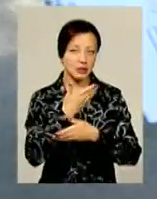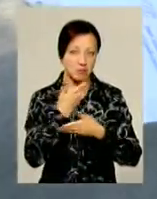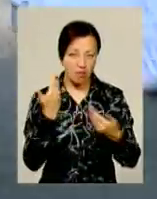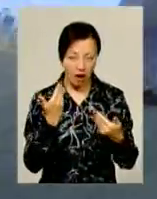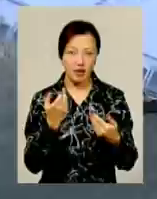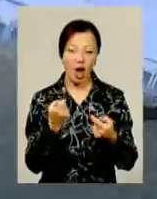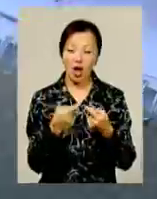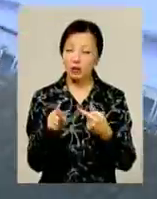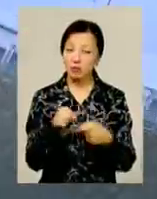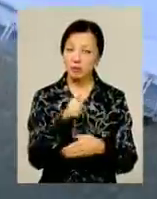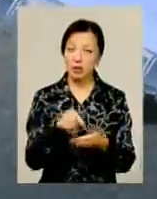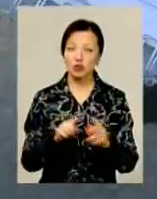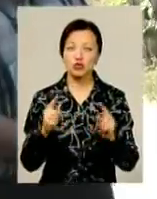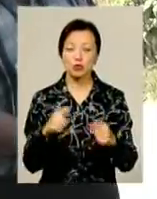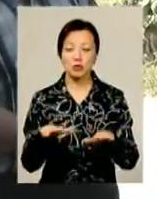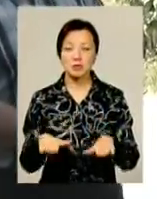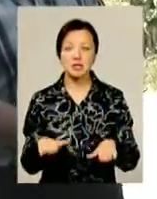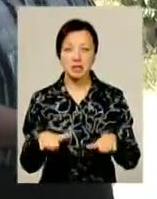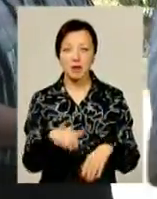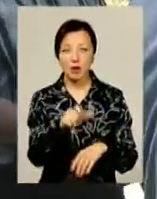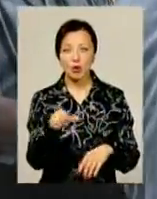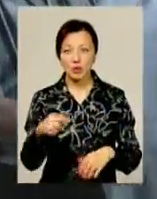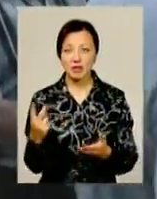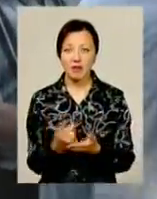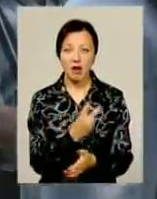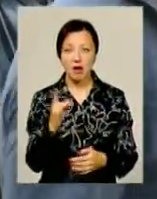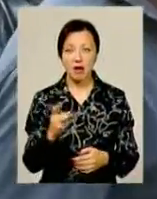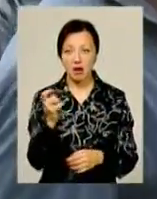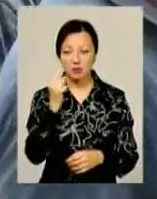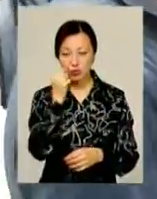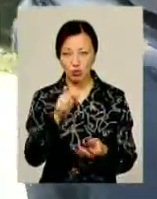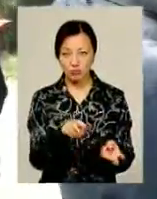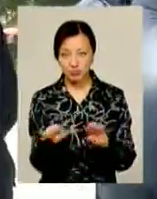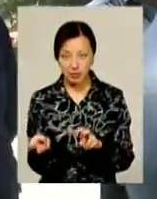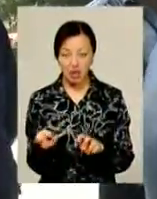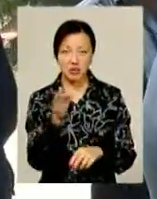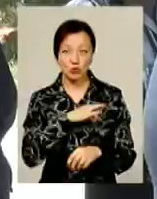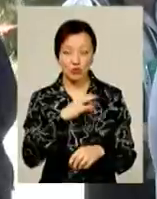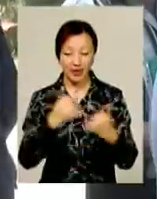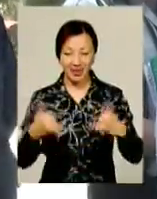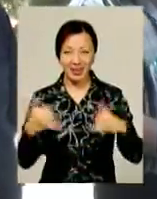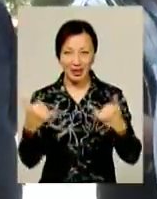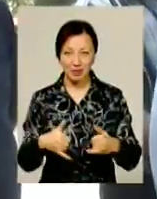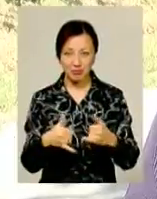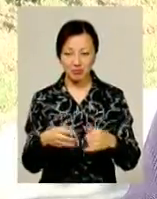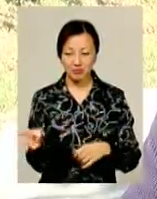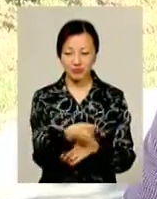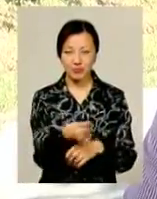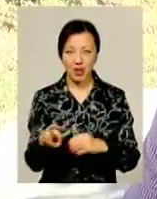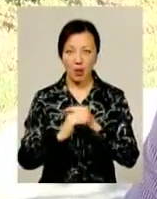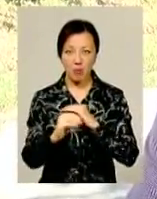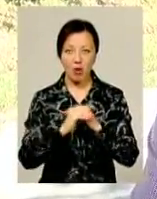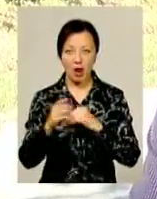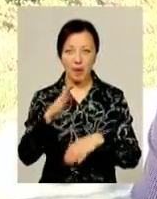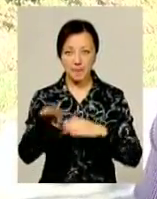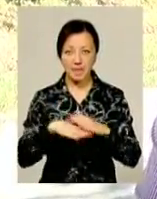а стосовно іншого питання, чому в місцевих пасічників двічі спостерігався падіж бджіл після застосування отрутохімікатів на полях під соняшником,